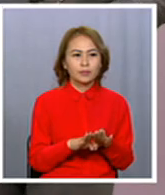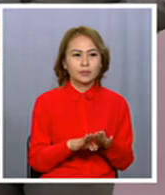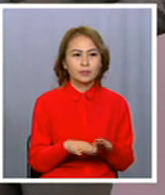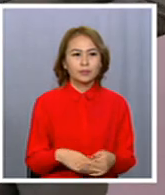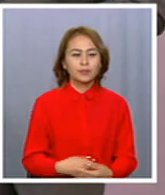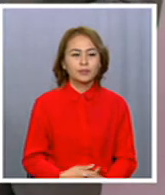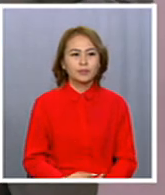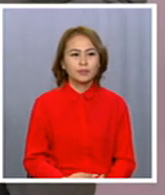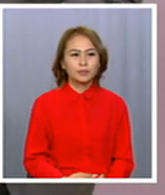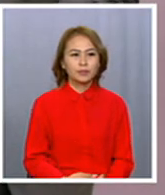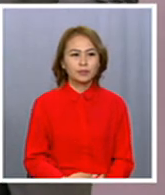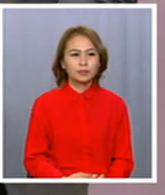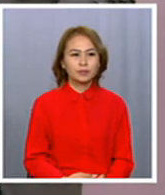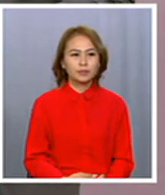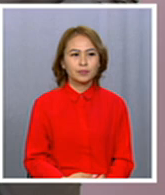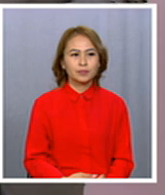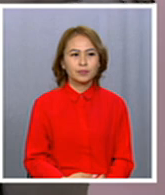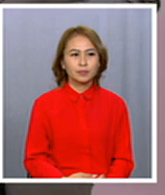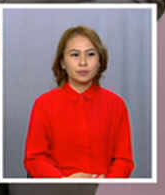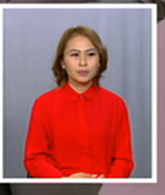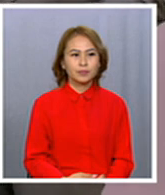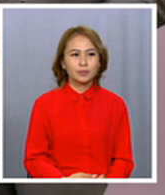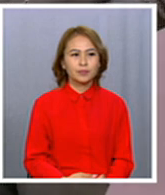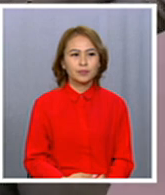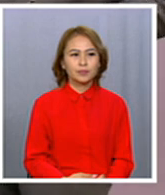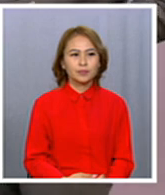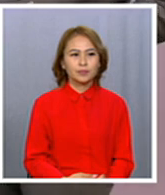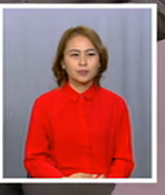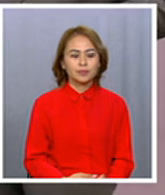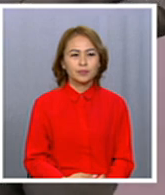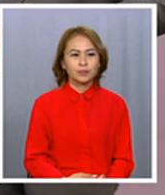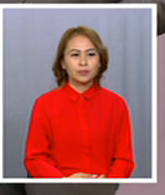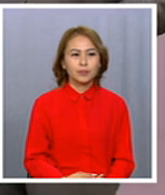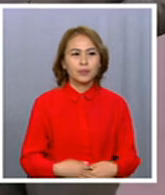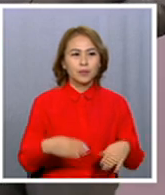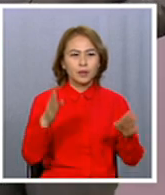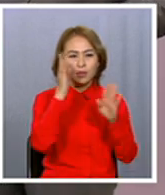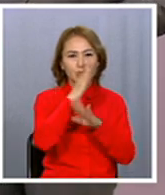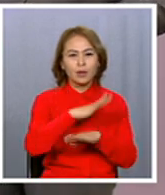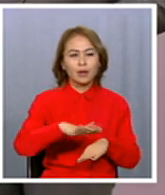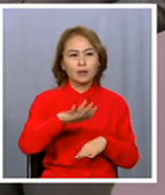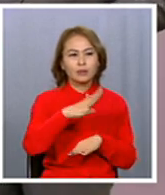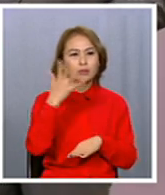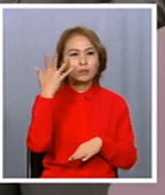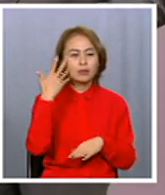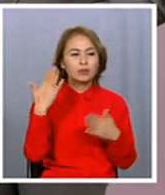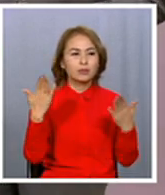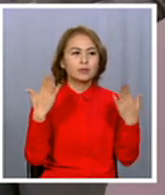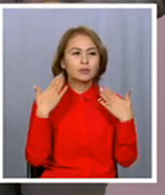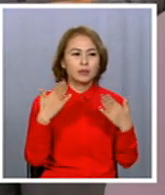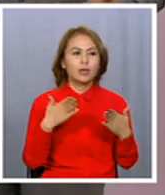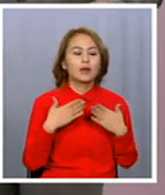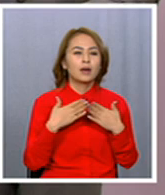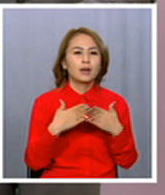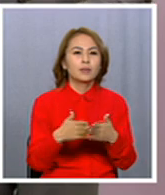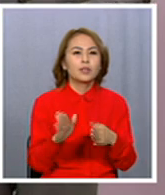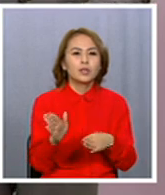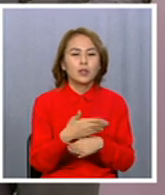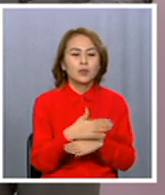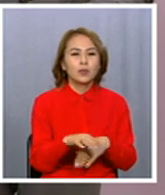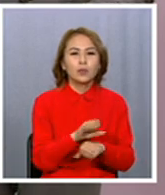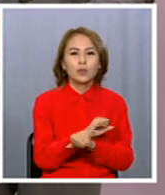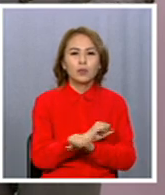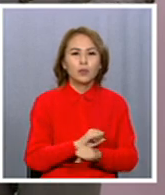Дұрыс айтасыңдар. Бұл ақиқат пікір. Табиғат аясында демалғанда қайықпен серуендеуге болмайды.